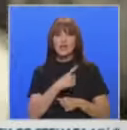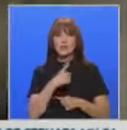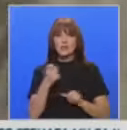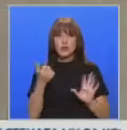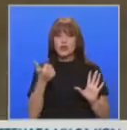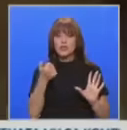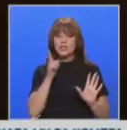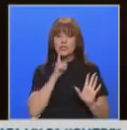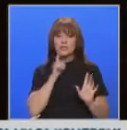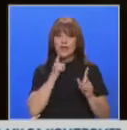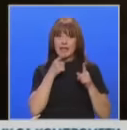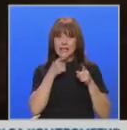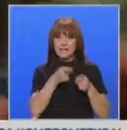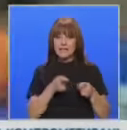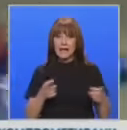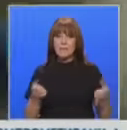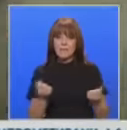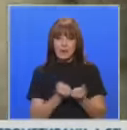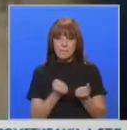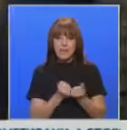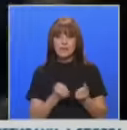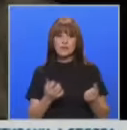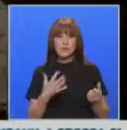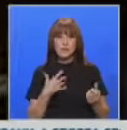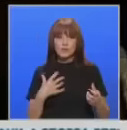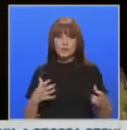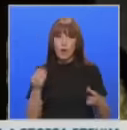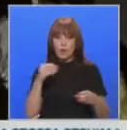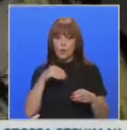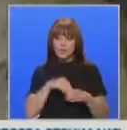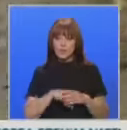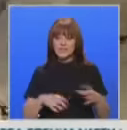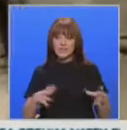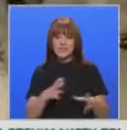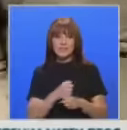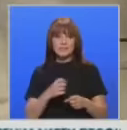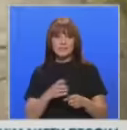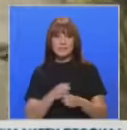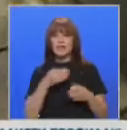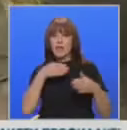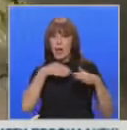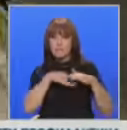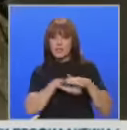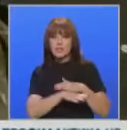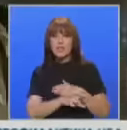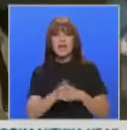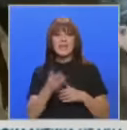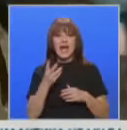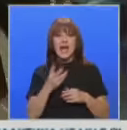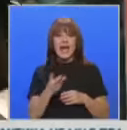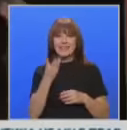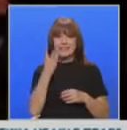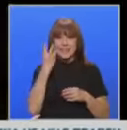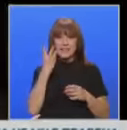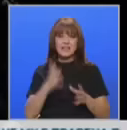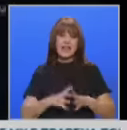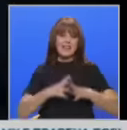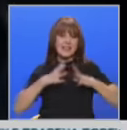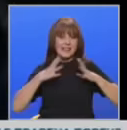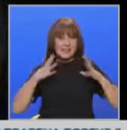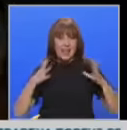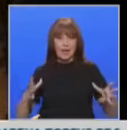участват в мащабната спасителна операция при пещерата Морджа, която е третата най-дълбока в Турция. Ето и думите на